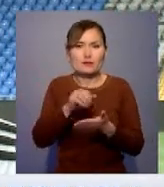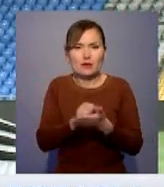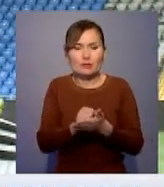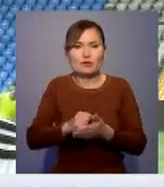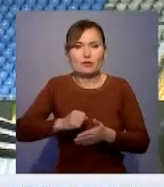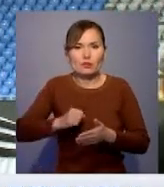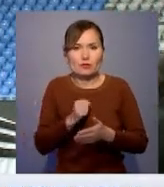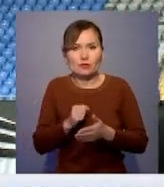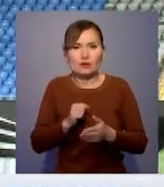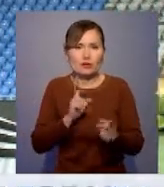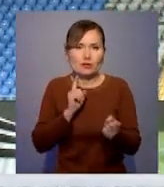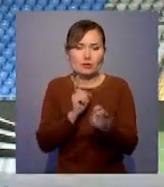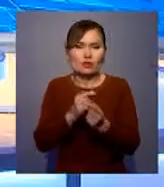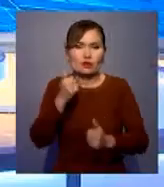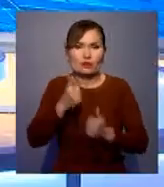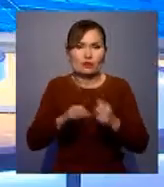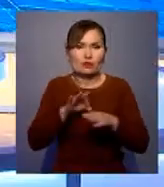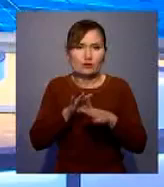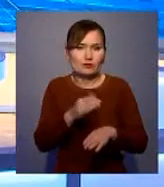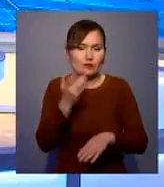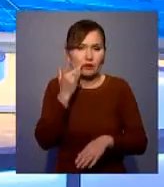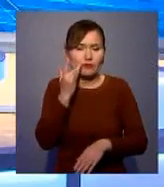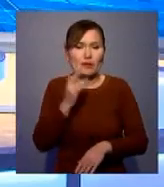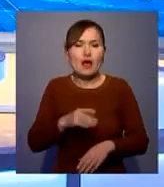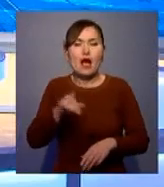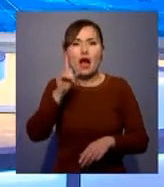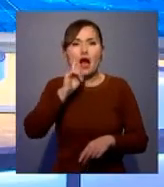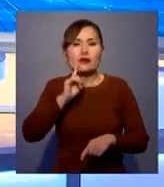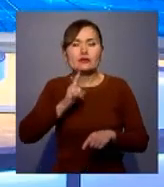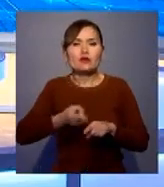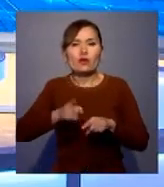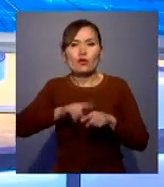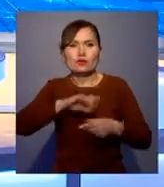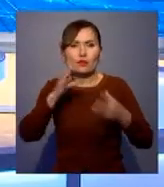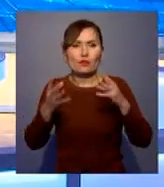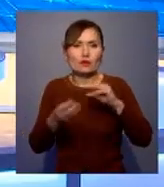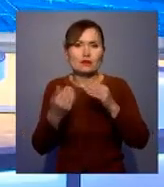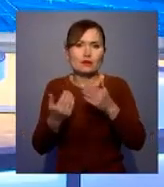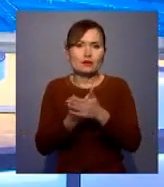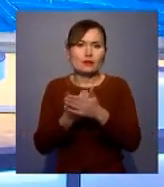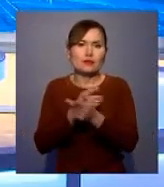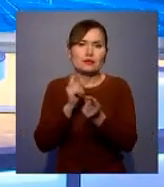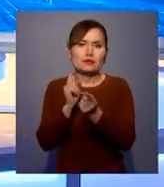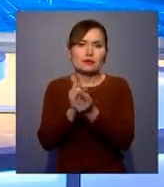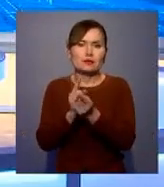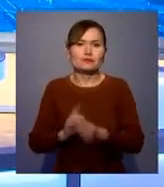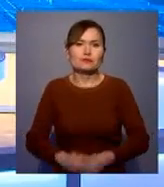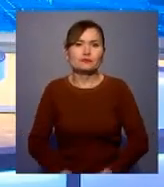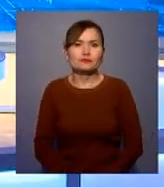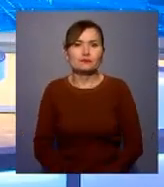достасу. Әзірге айтарымыз осы, эфирде қайта жүздескенше.